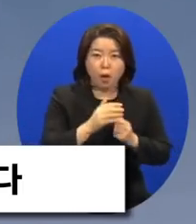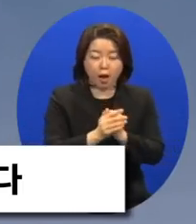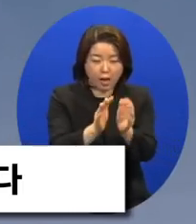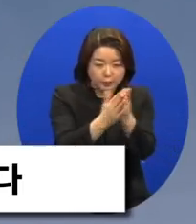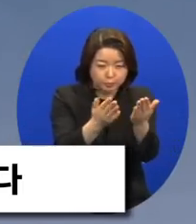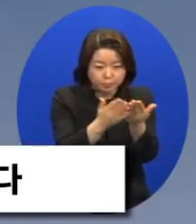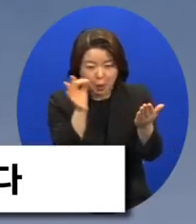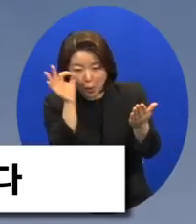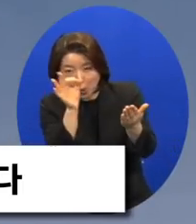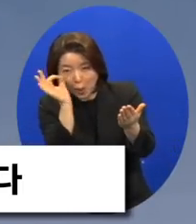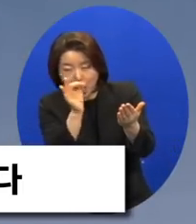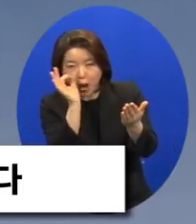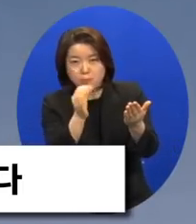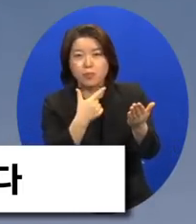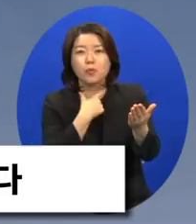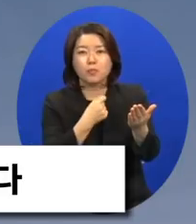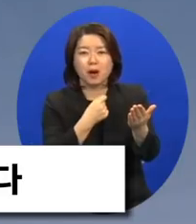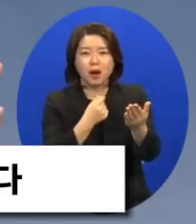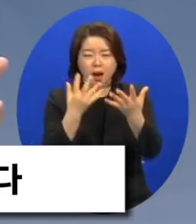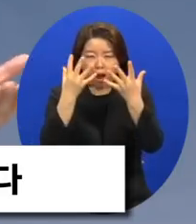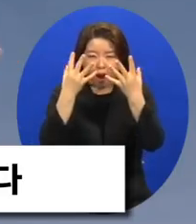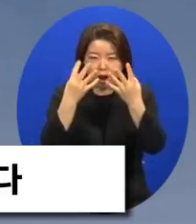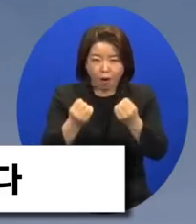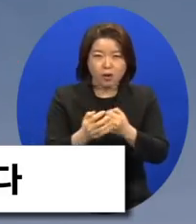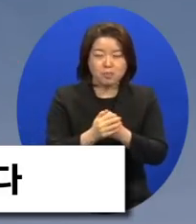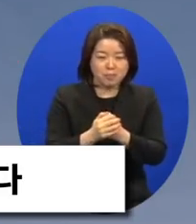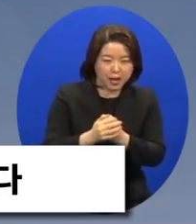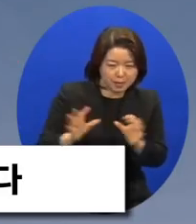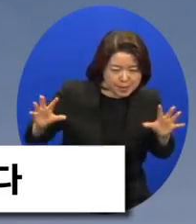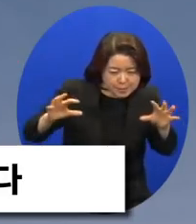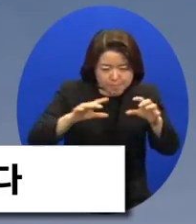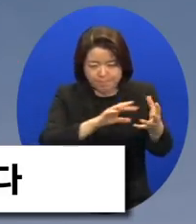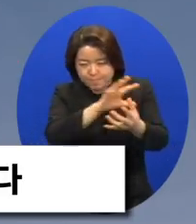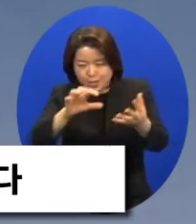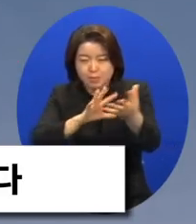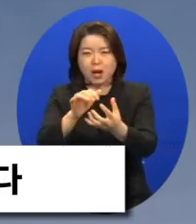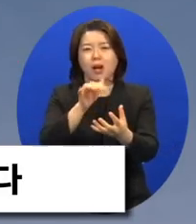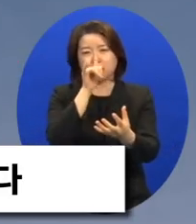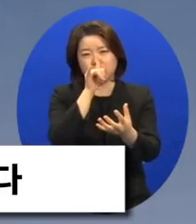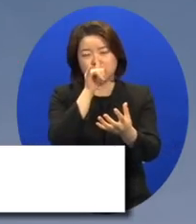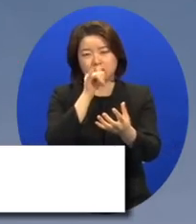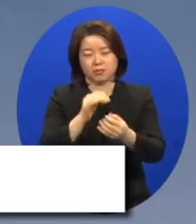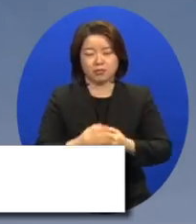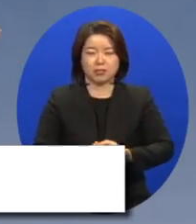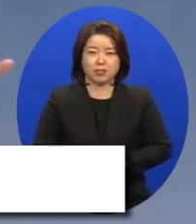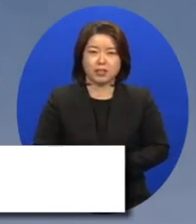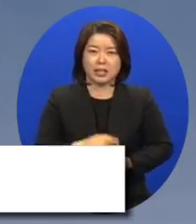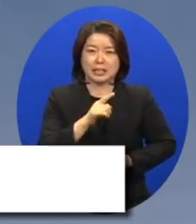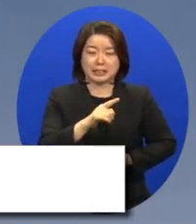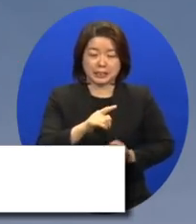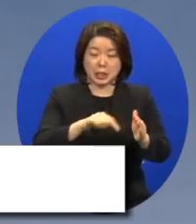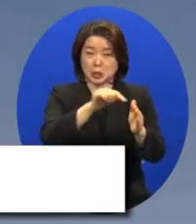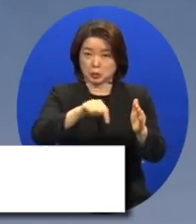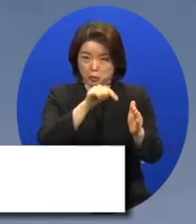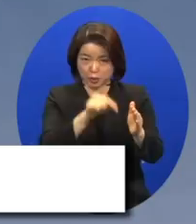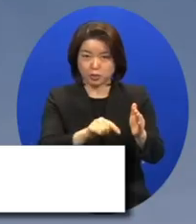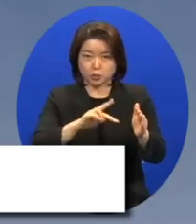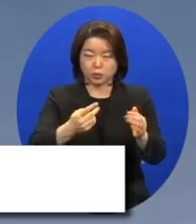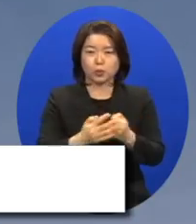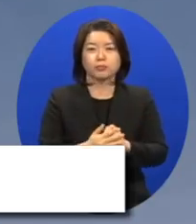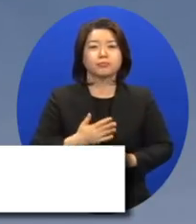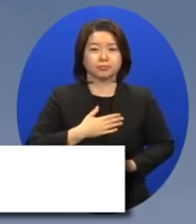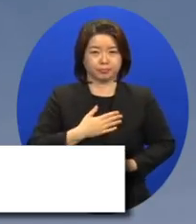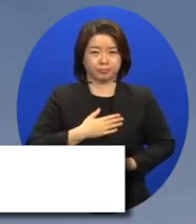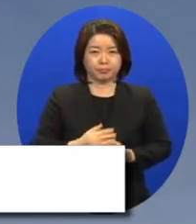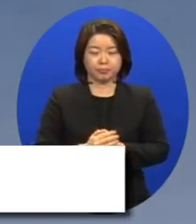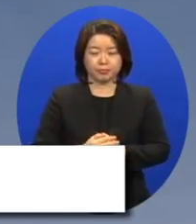하나라도 더 보려고 얼마나 날 일이었는지 모릅니다 그날 이동 속에도 저는